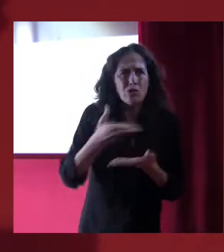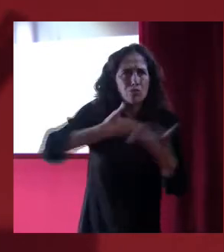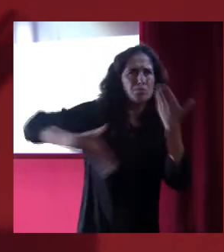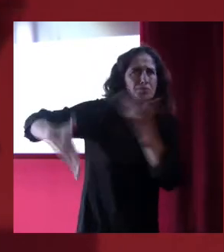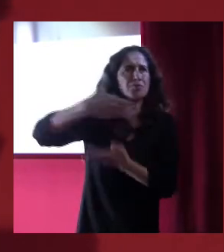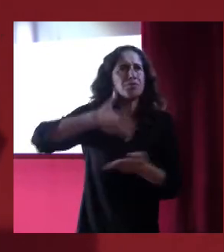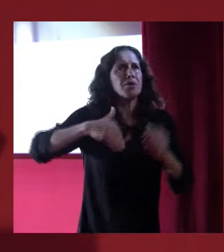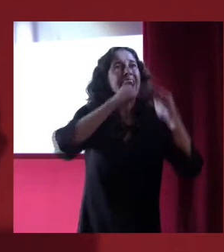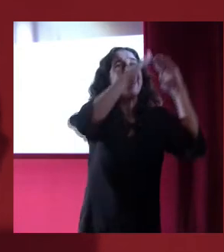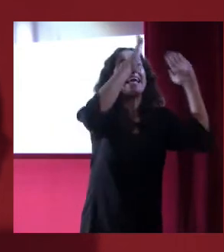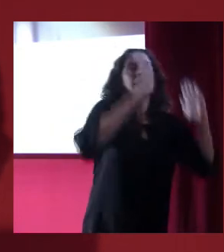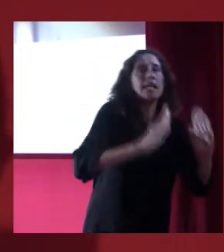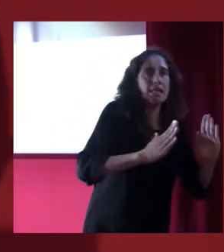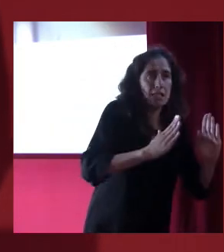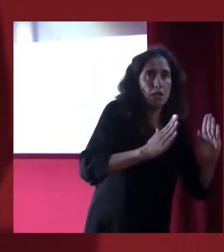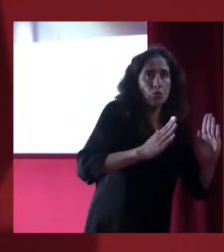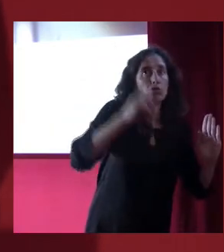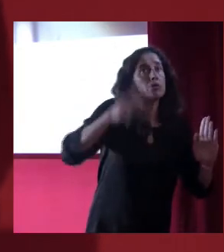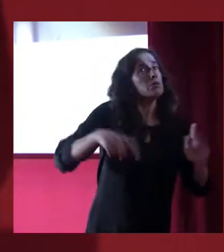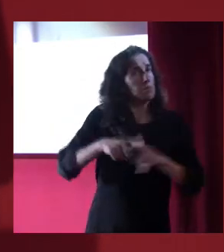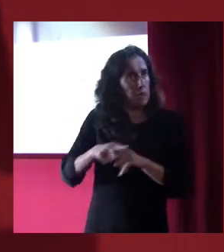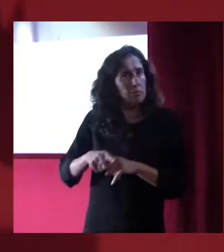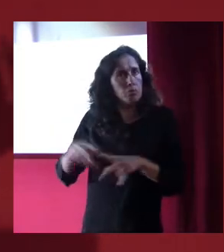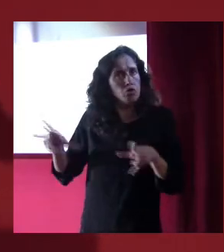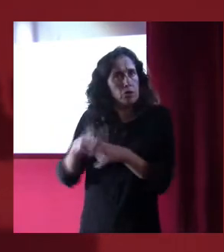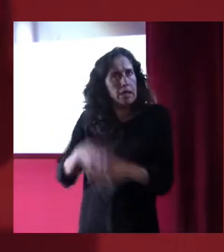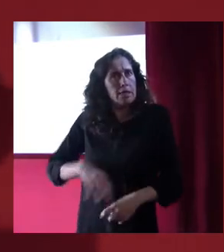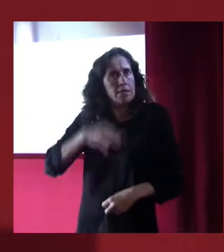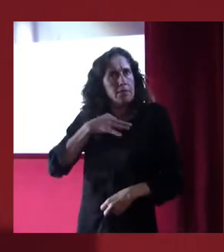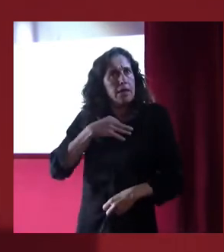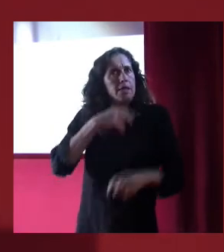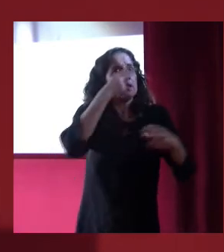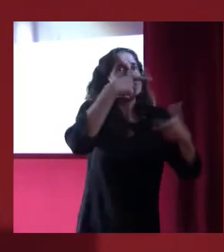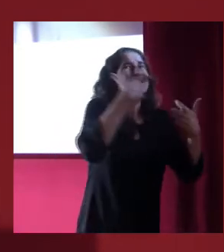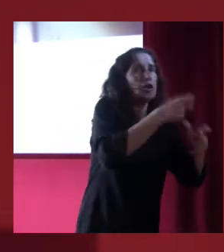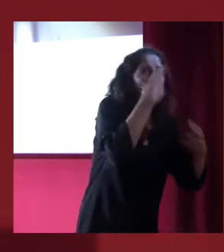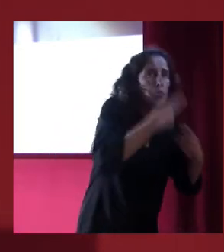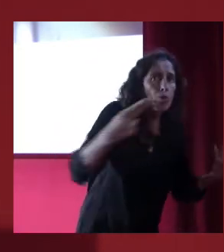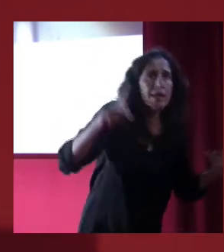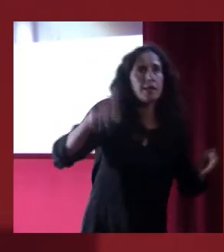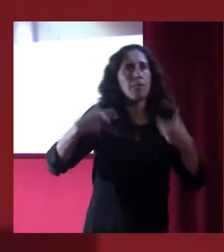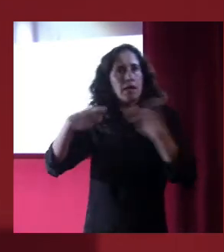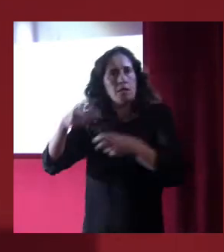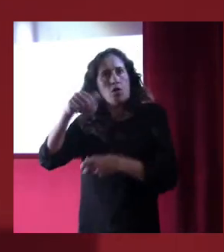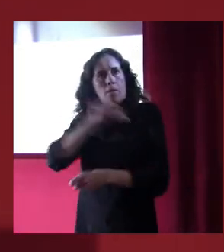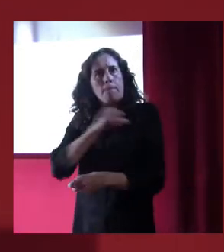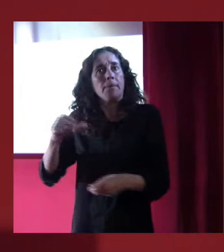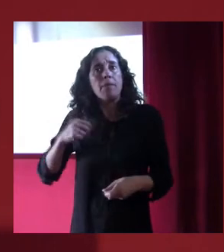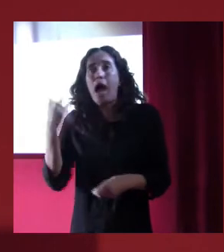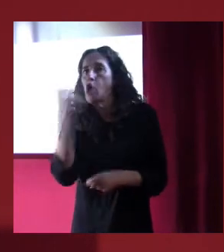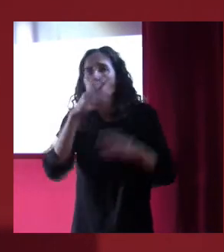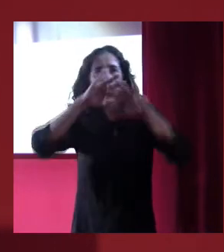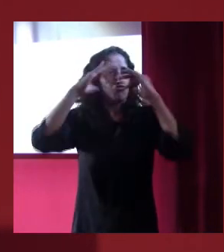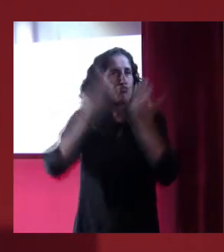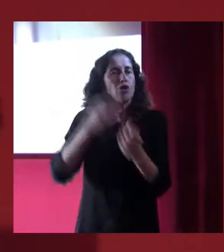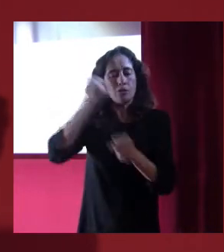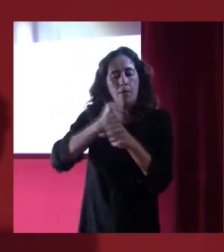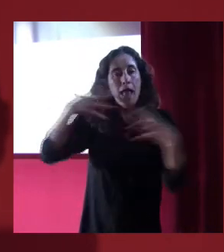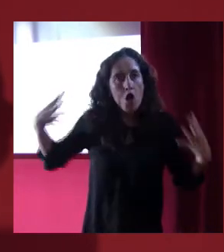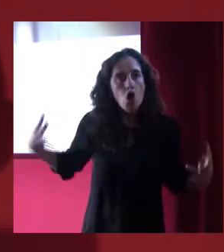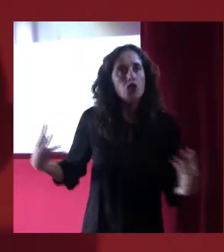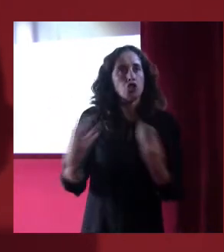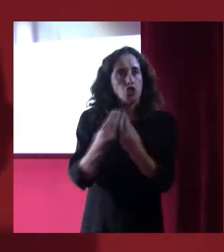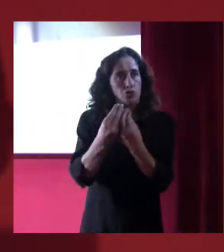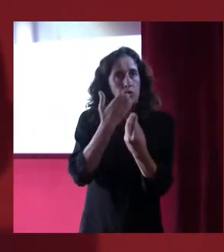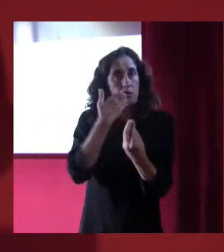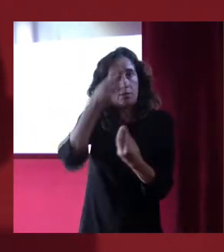les institucions i de la societat civil, del sector públic i del sector privat, els dos mons treballant junts si